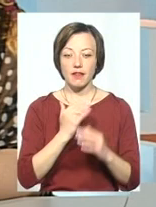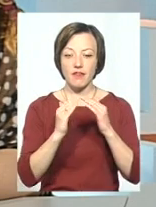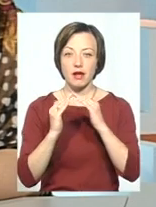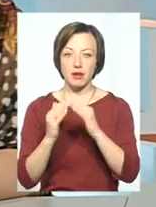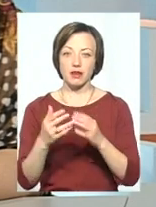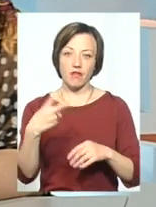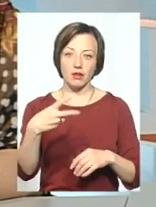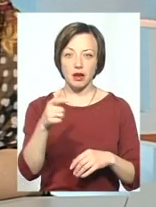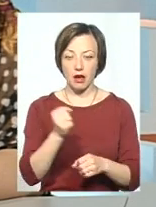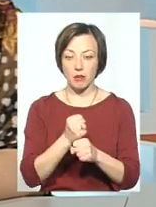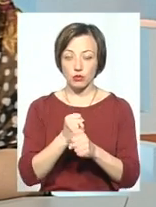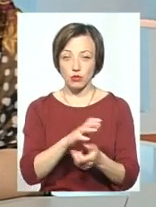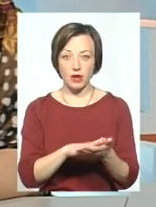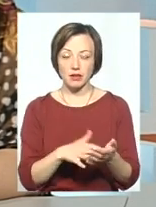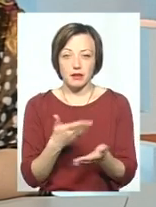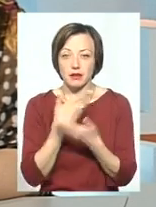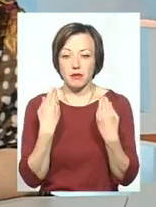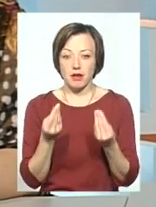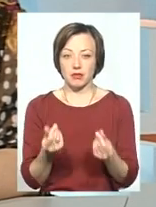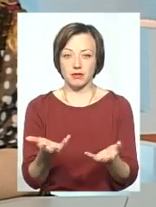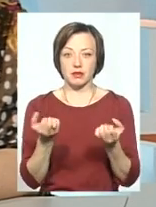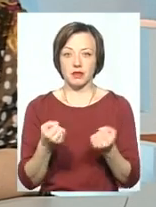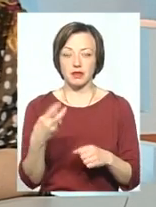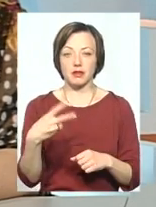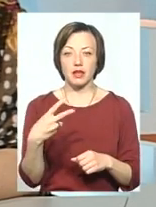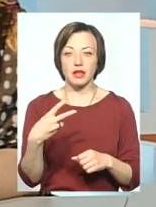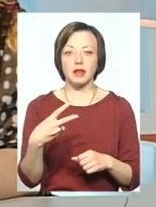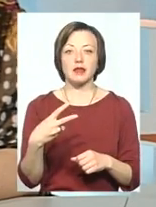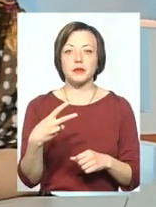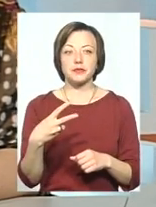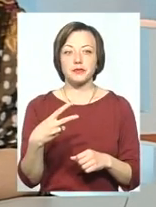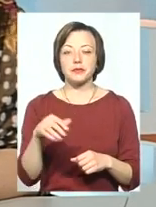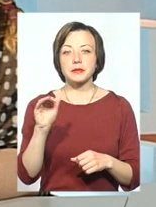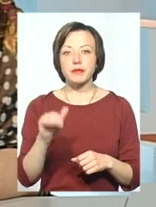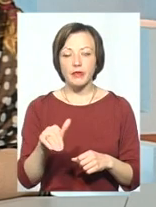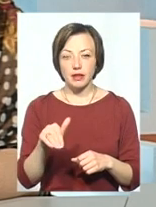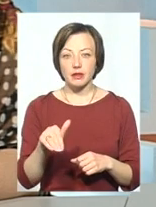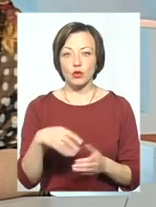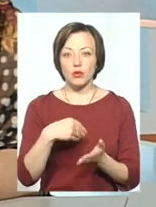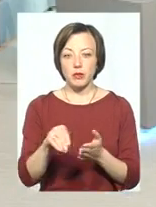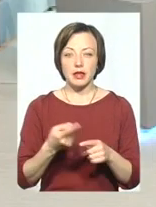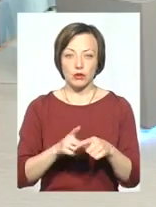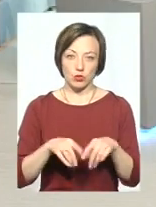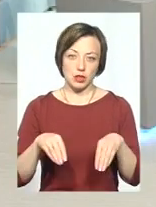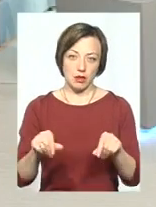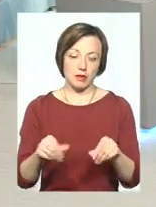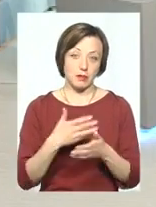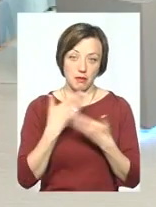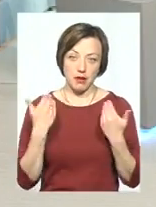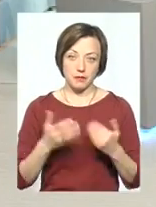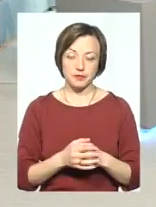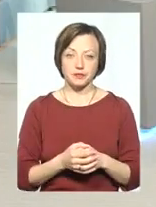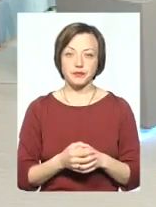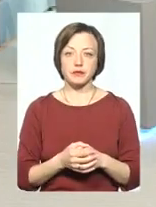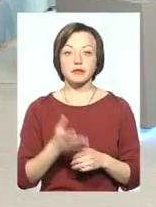там 20 га і працювати, він не має зараз де взяти тих 20, е, скажемо, тисяч і купити ту землю. Нема.